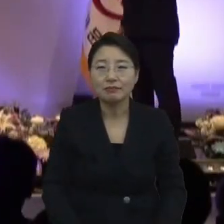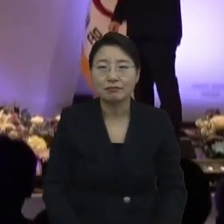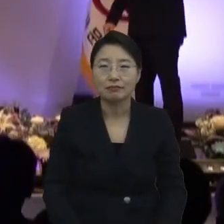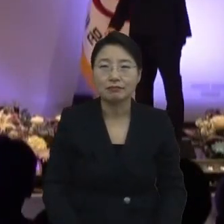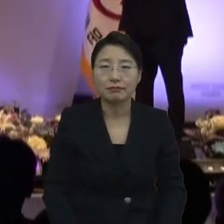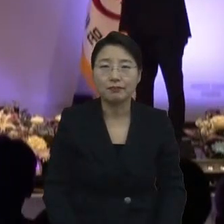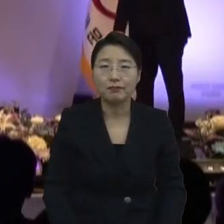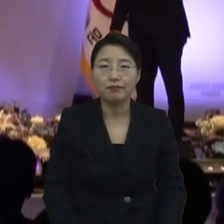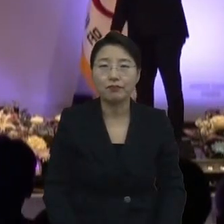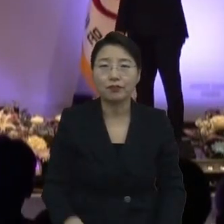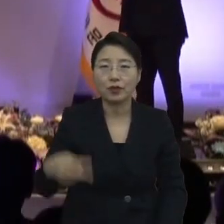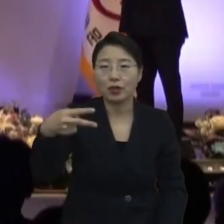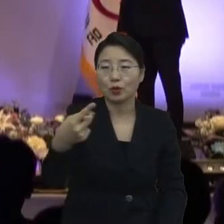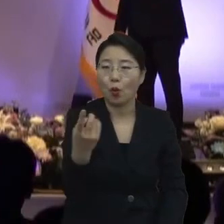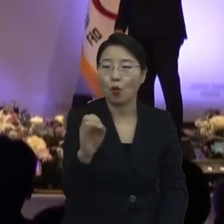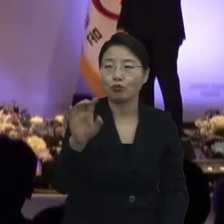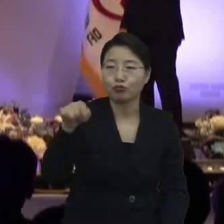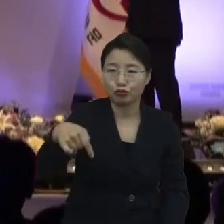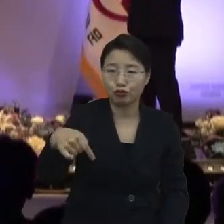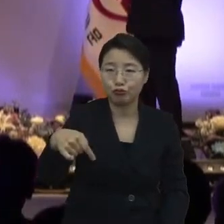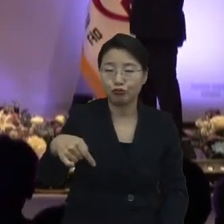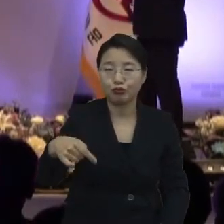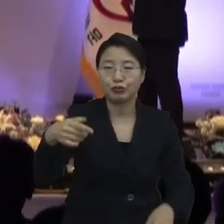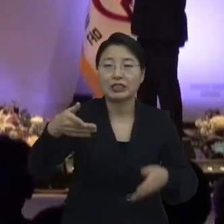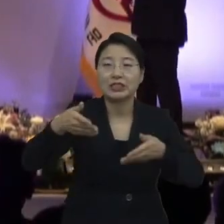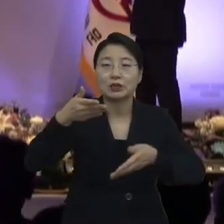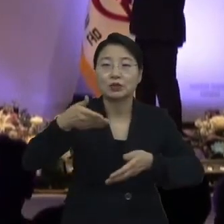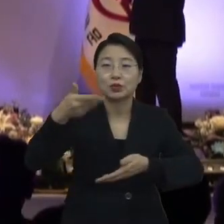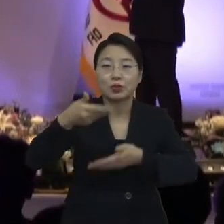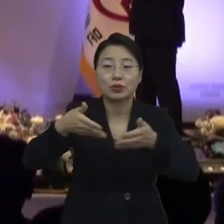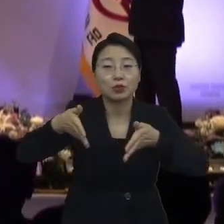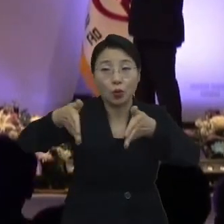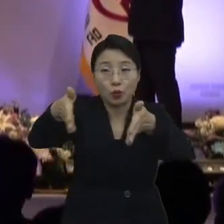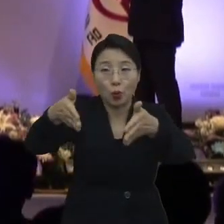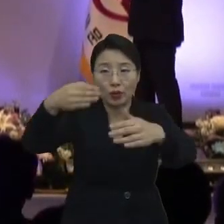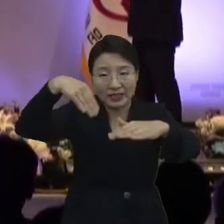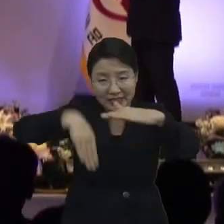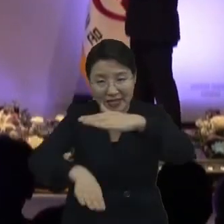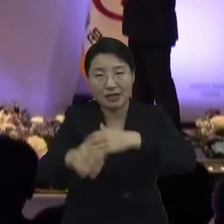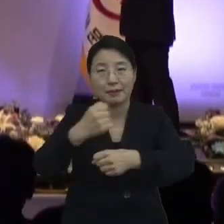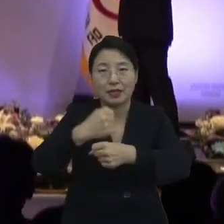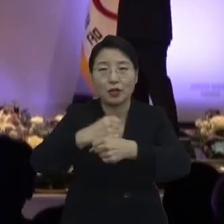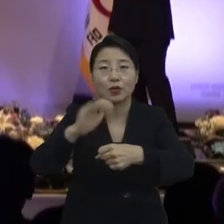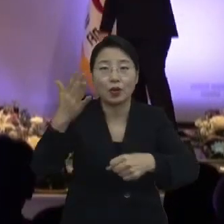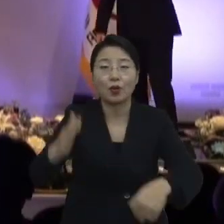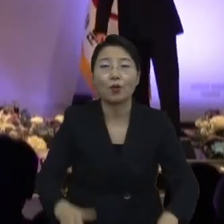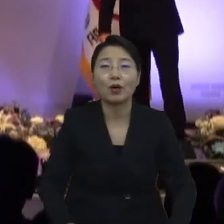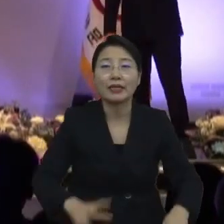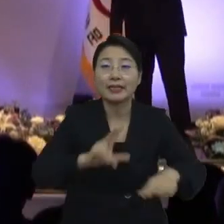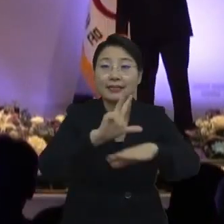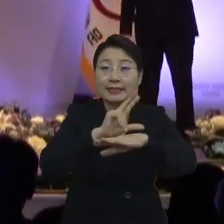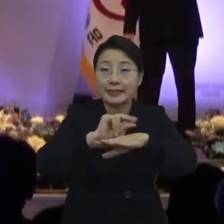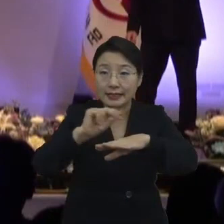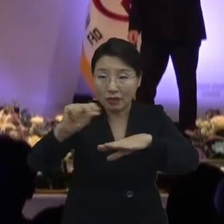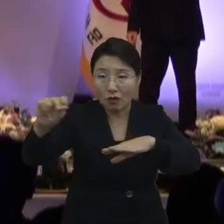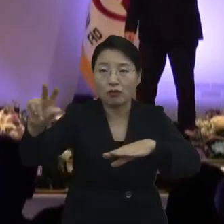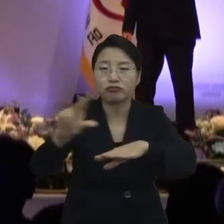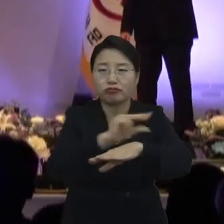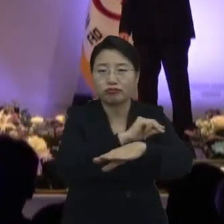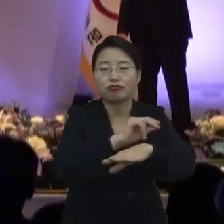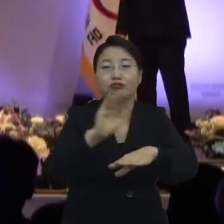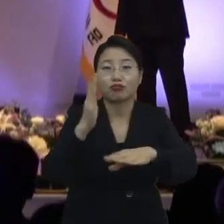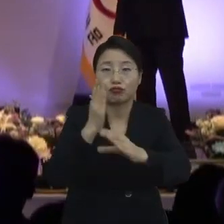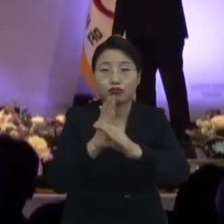그리고 동부간선도로 지하는 이미 시작이 된 거는 알고 계실 테고요. 동북선 경전철 지금 이제 순항 중입니다. 지금